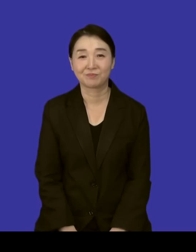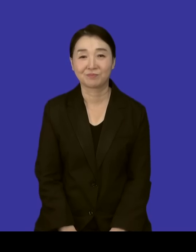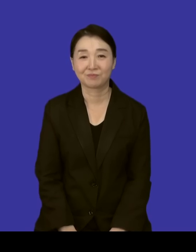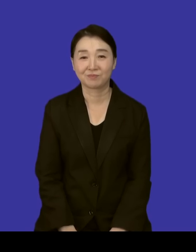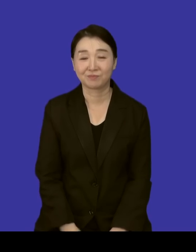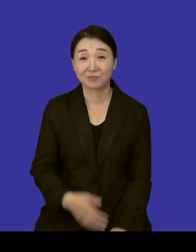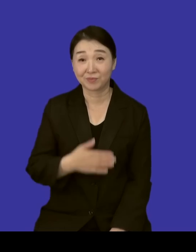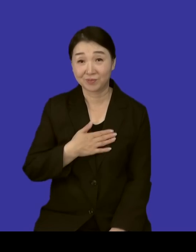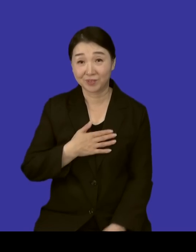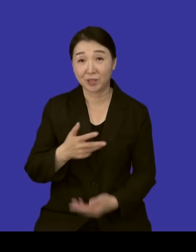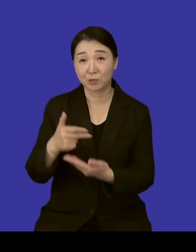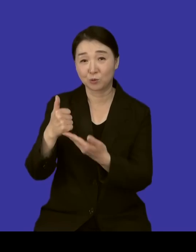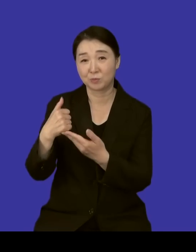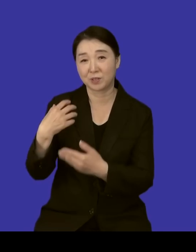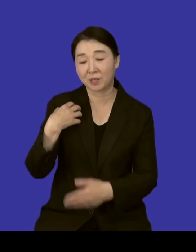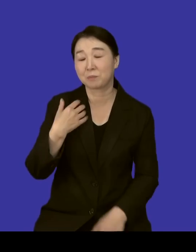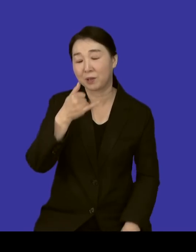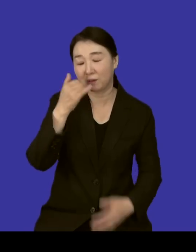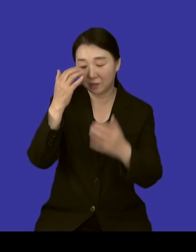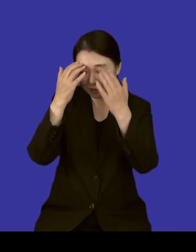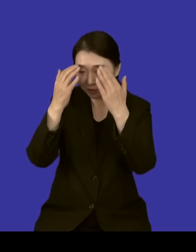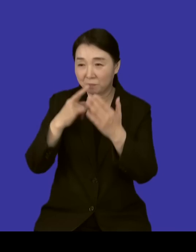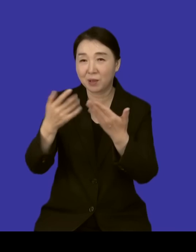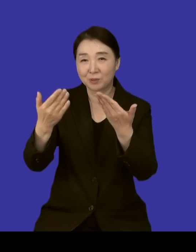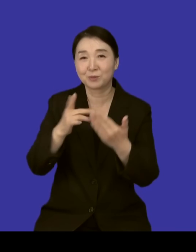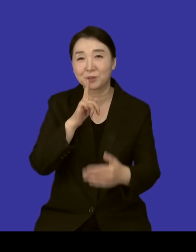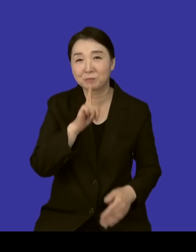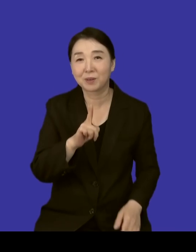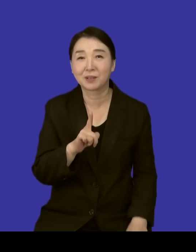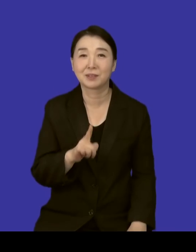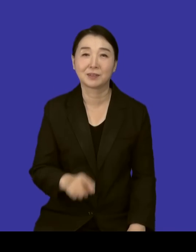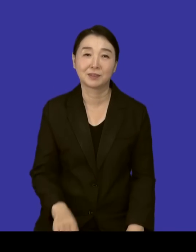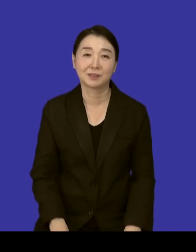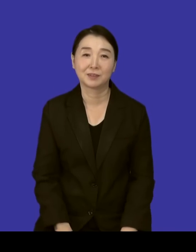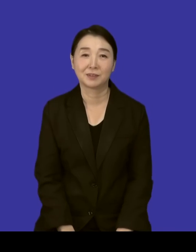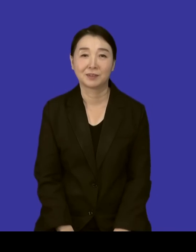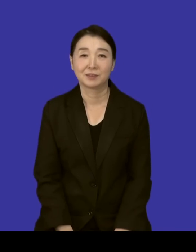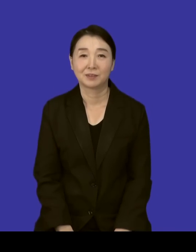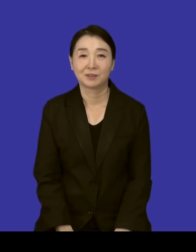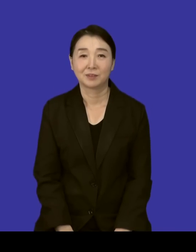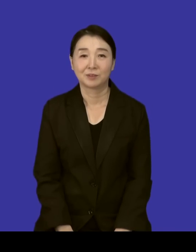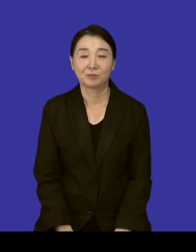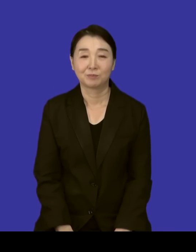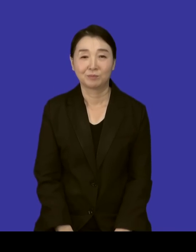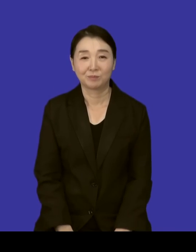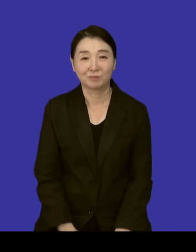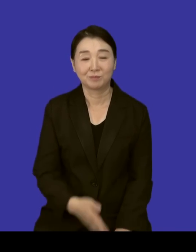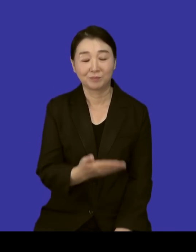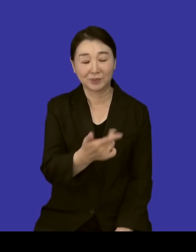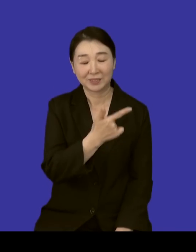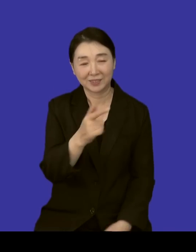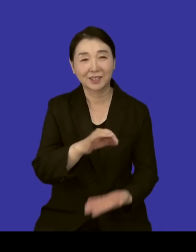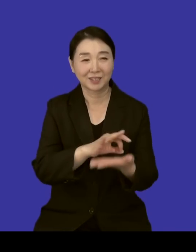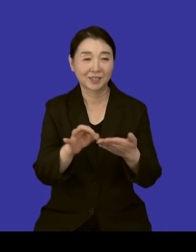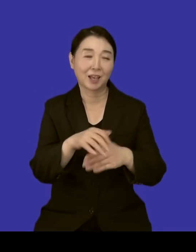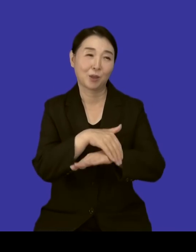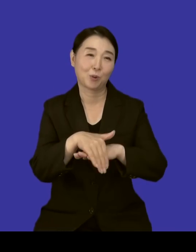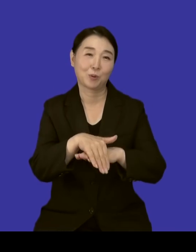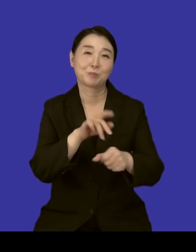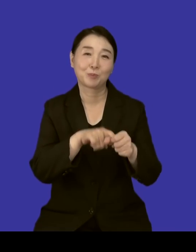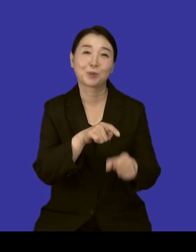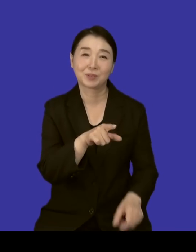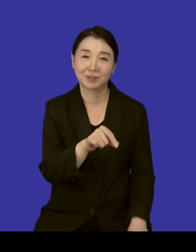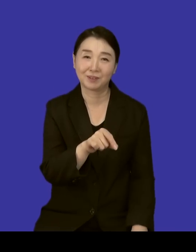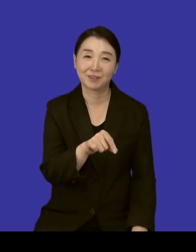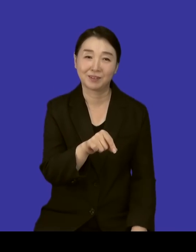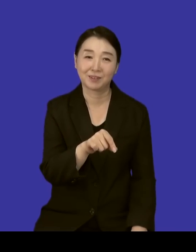주님이 감당할 수 있는 시련만 주신다고 했는데 네. 정말 크게 쓰시려고 네. 정말